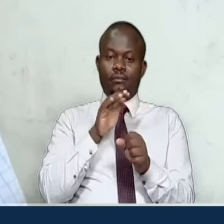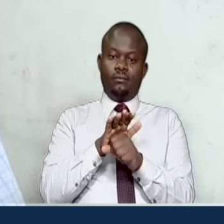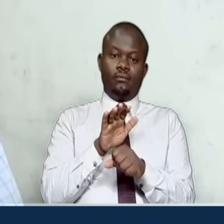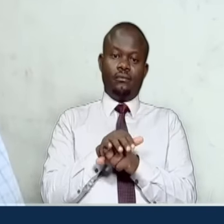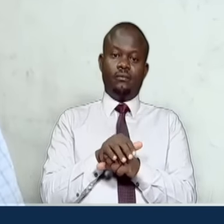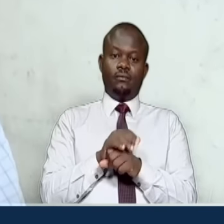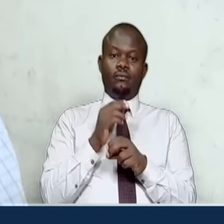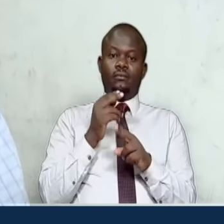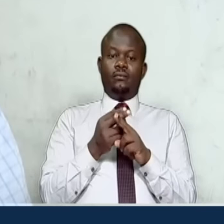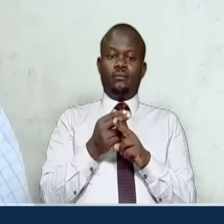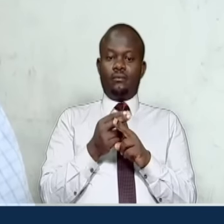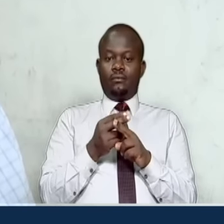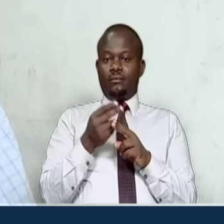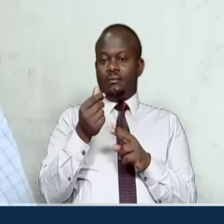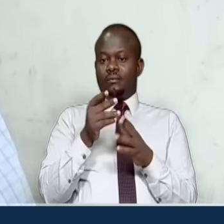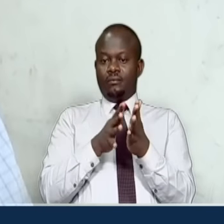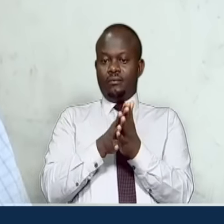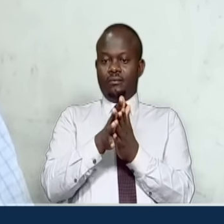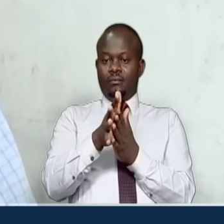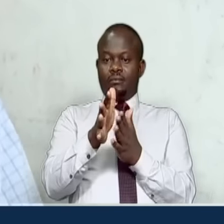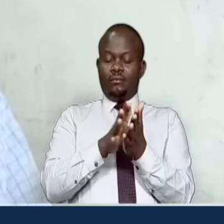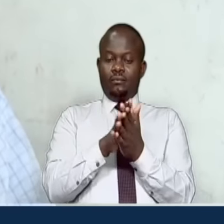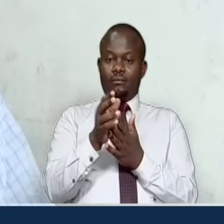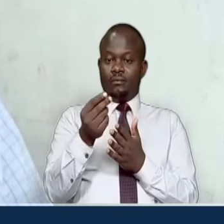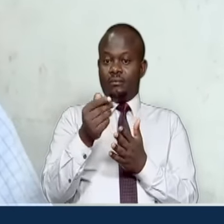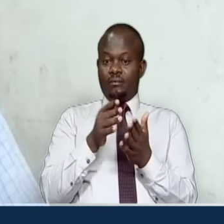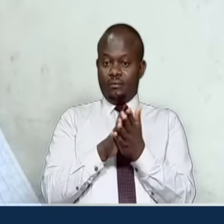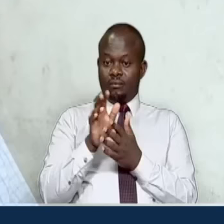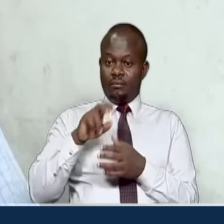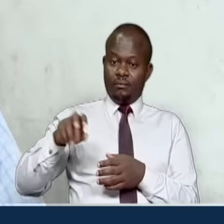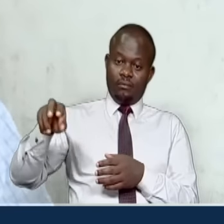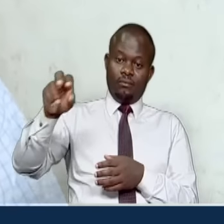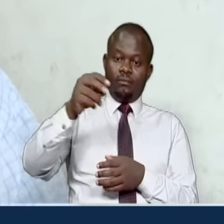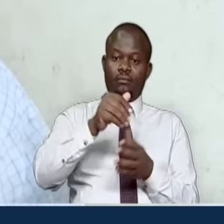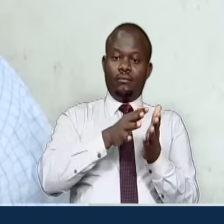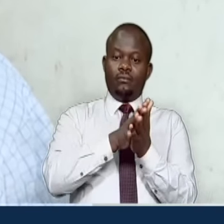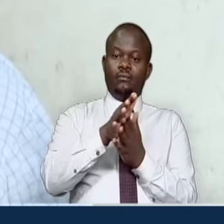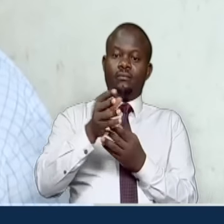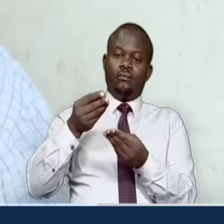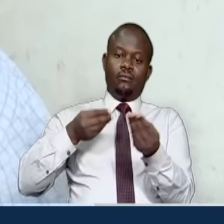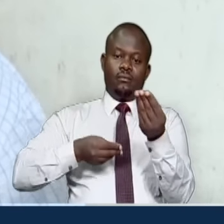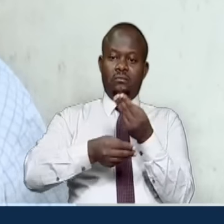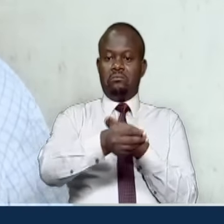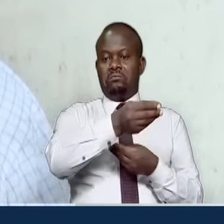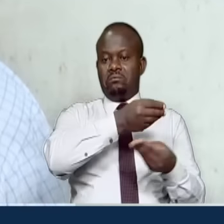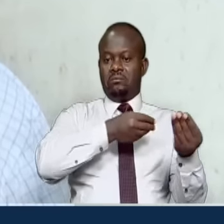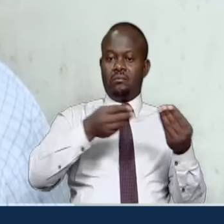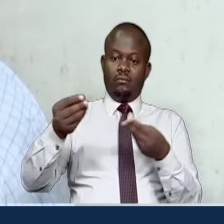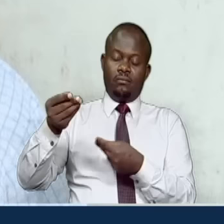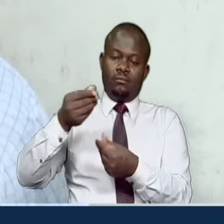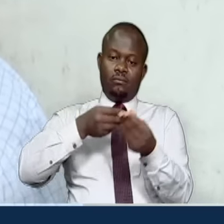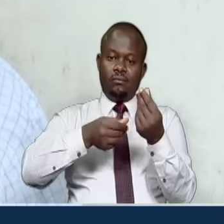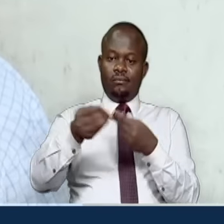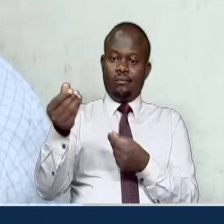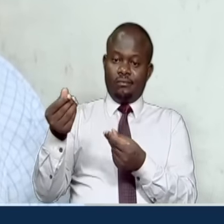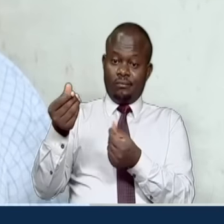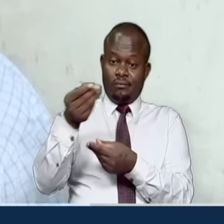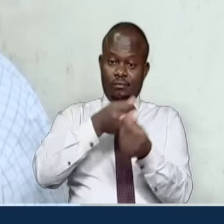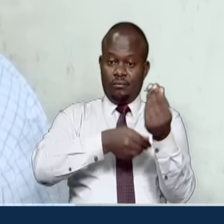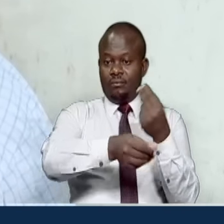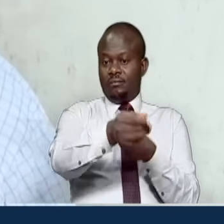icyo bita liquidity, amafaranga asirikira cyangwa se atembera mu bukungu iyo